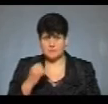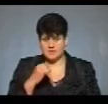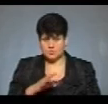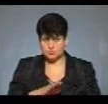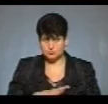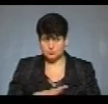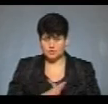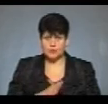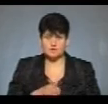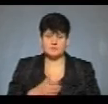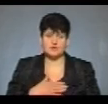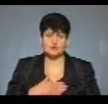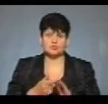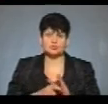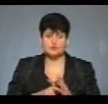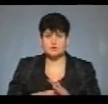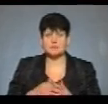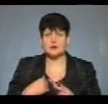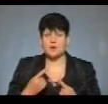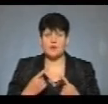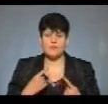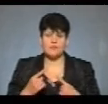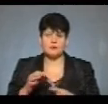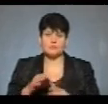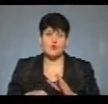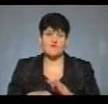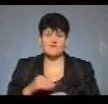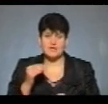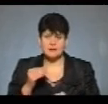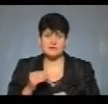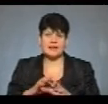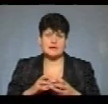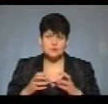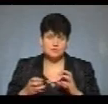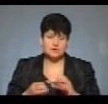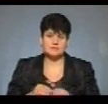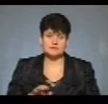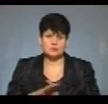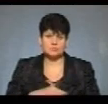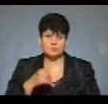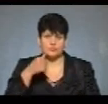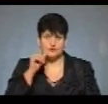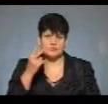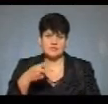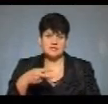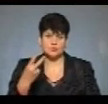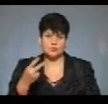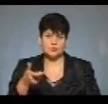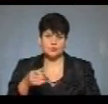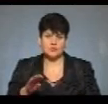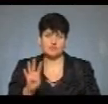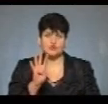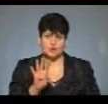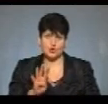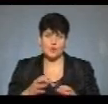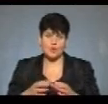були гостем нашої студії. Нагадую, що ми говорили про вибори, хід та результати, які відбулися вчора, 22 грудня, у чотирьох